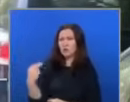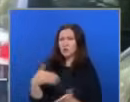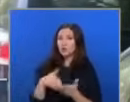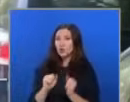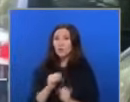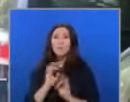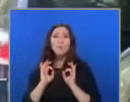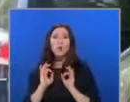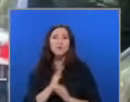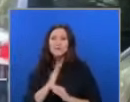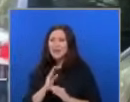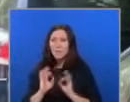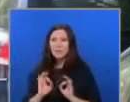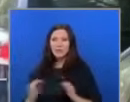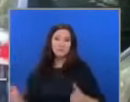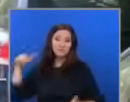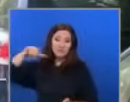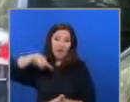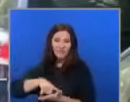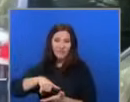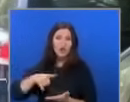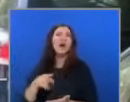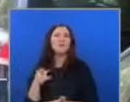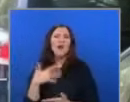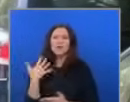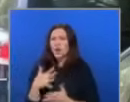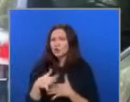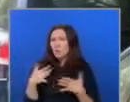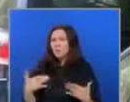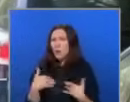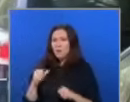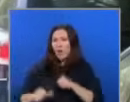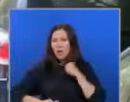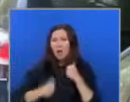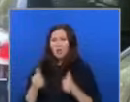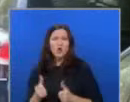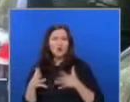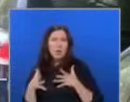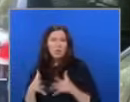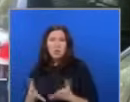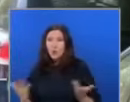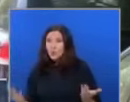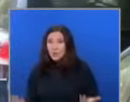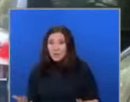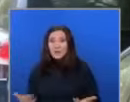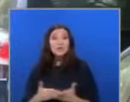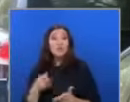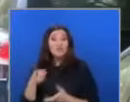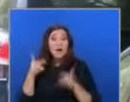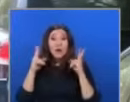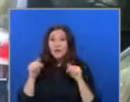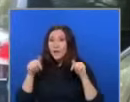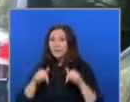чакате последния момент и ми се затвори телефона. Което страшно много ме ядоса, нагруби. Заради това